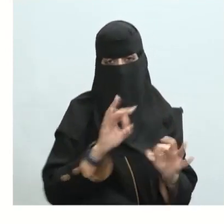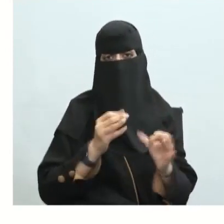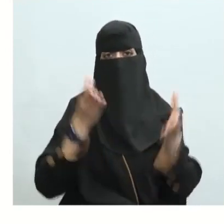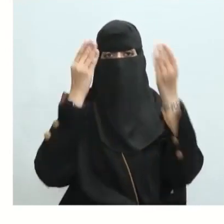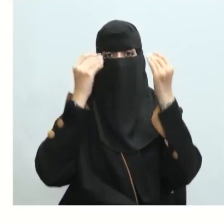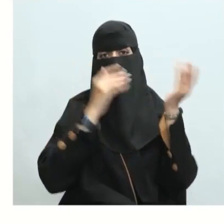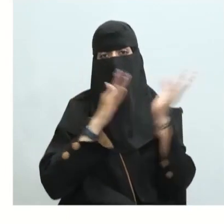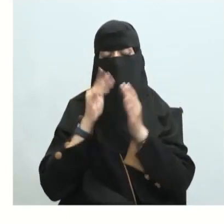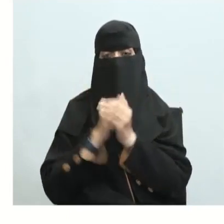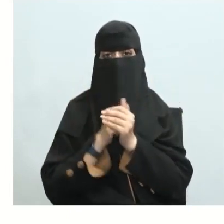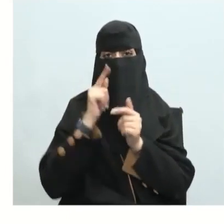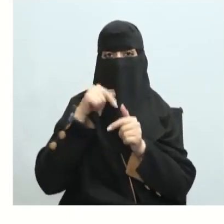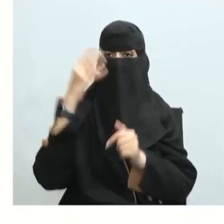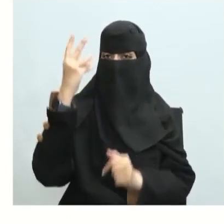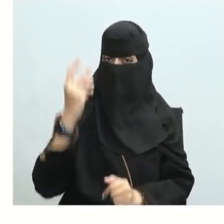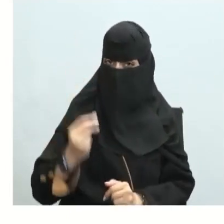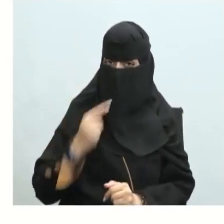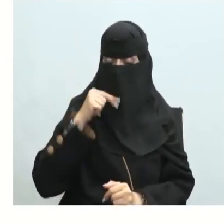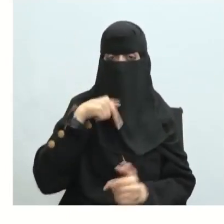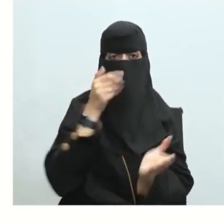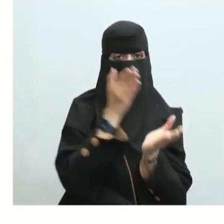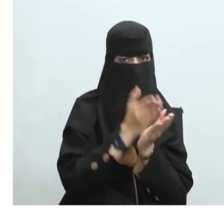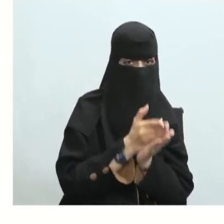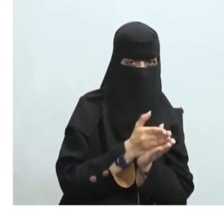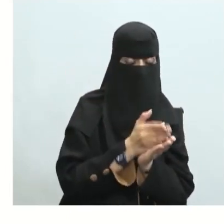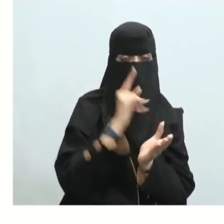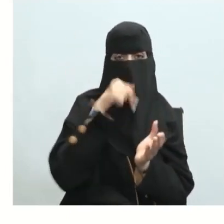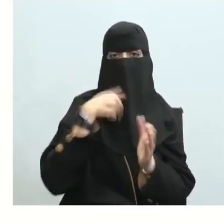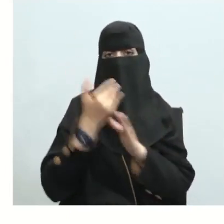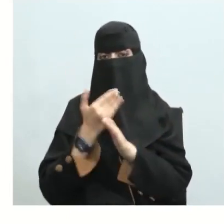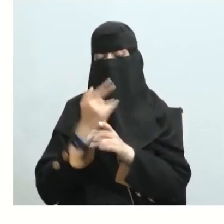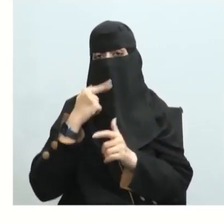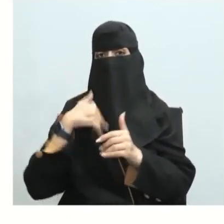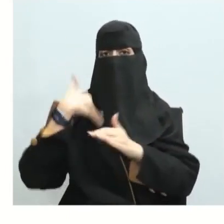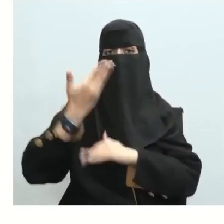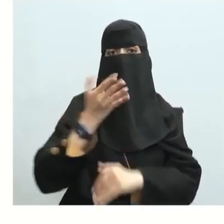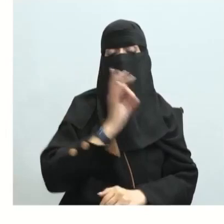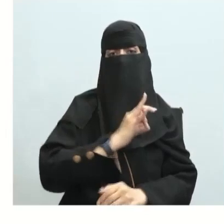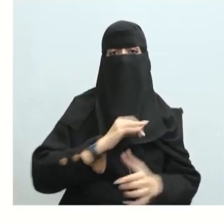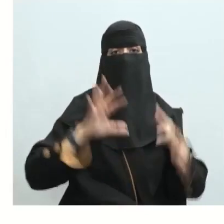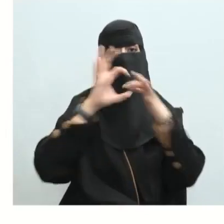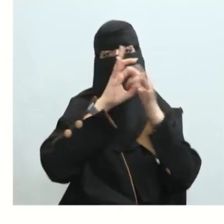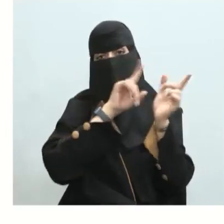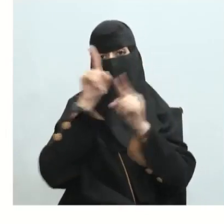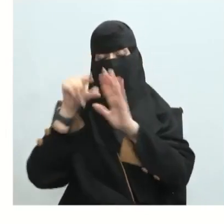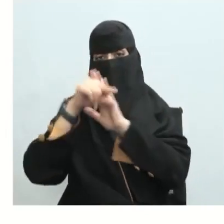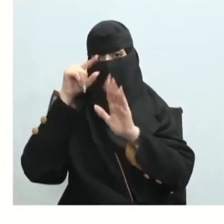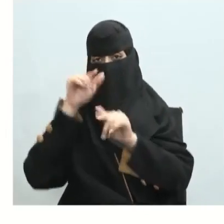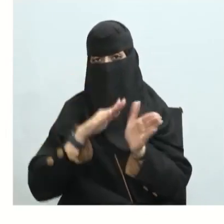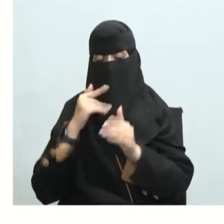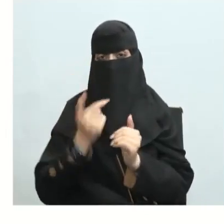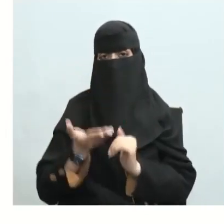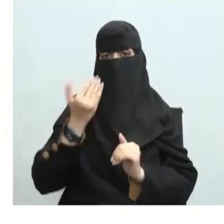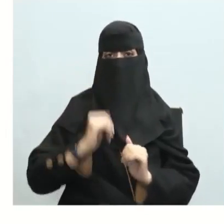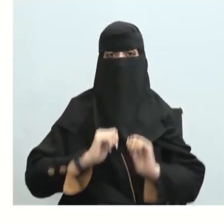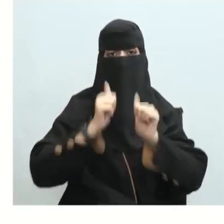كامل المعلومات والاحصاءات والحقائق والاسباب والنتائج المتعلقه بموضوعه قبل